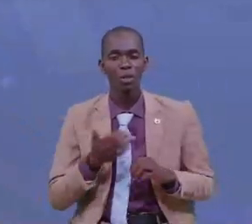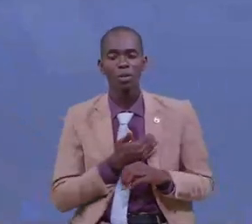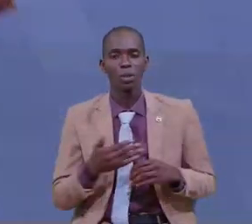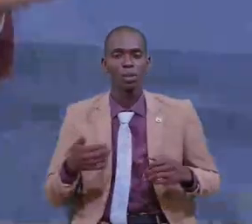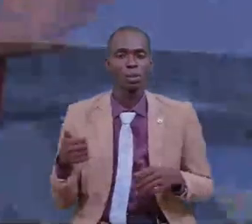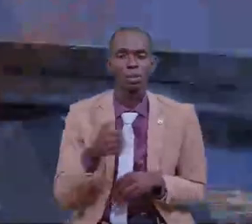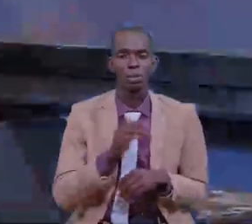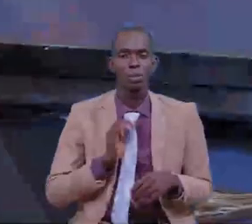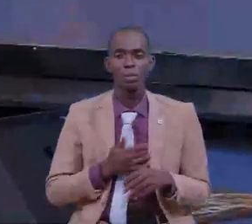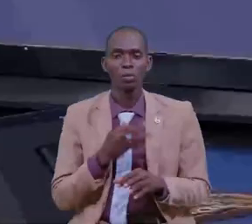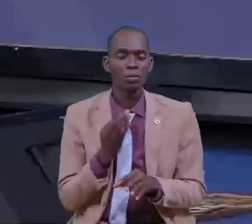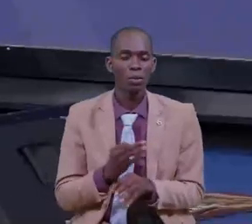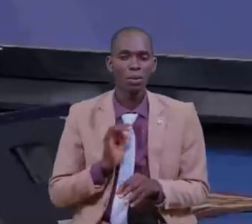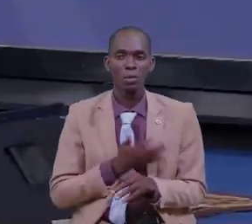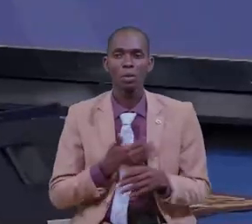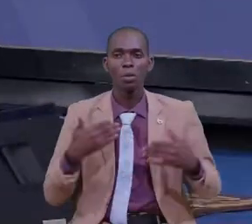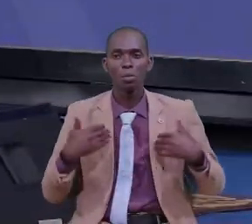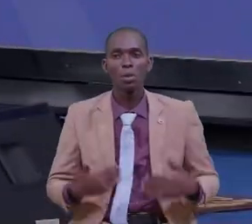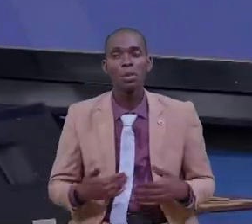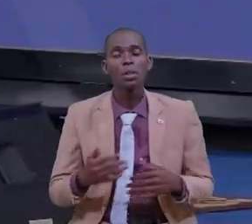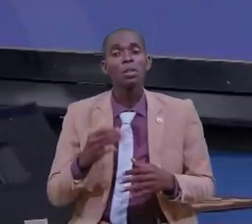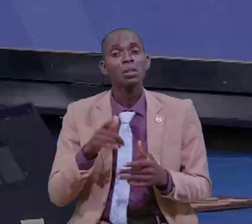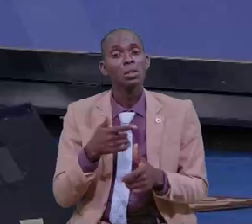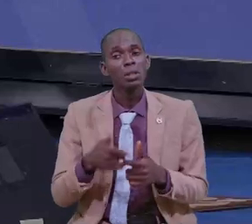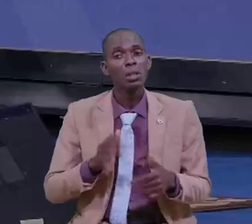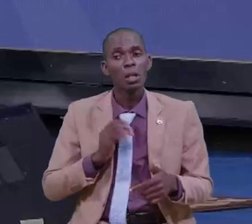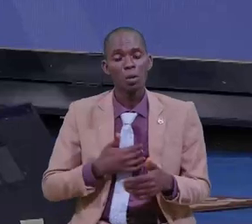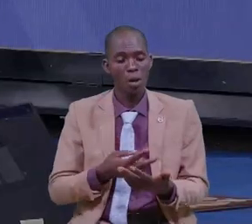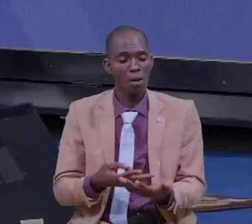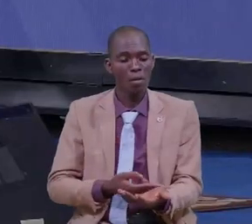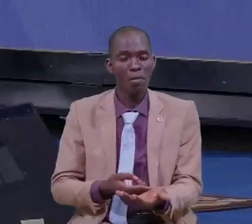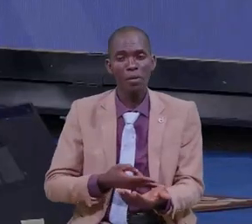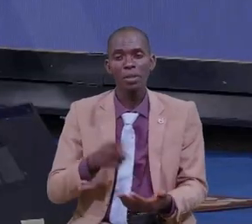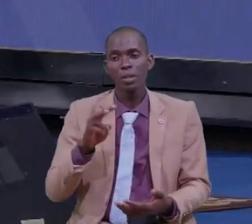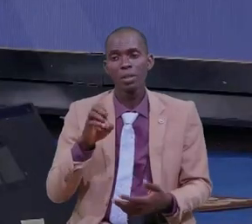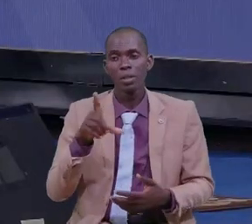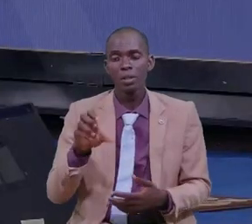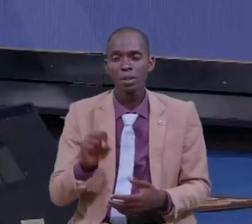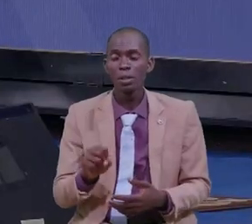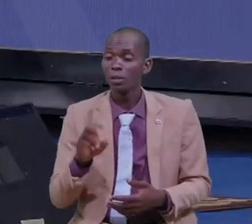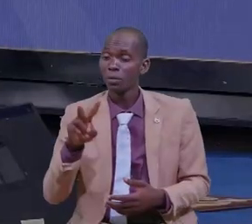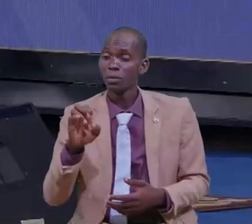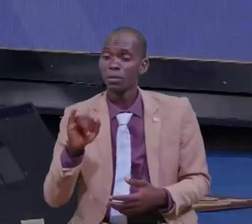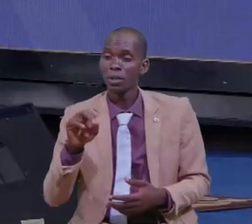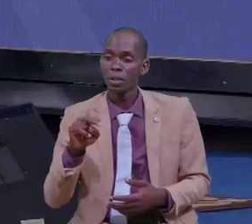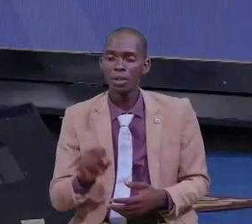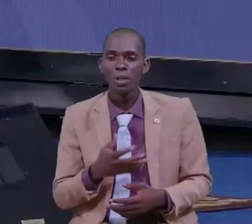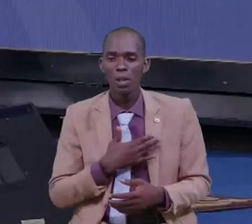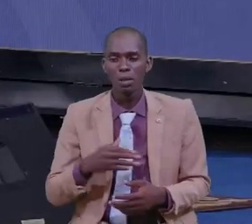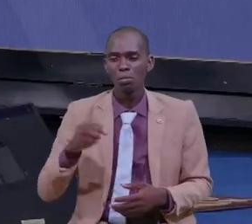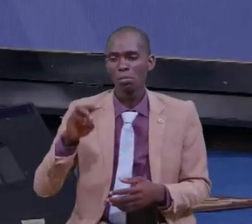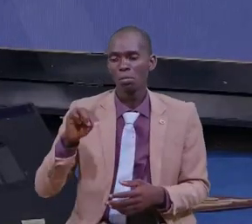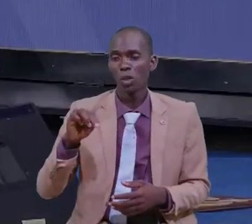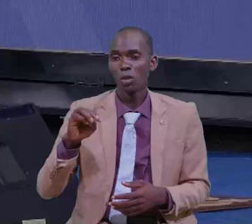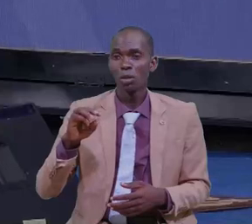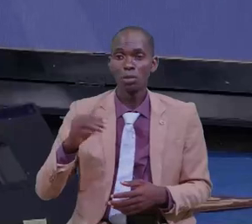nos muscles, nos veines et nos cellules vont toujours... Est-ce qu'il faut savoir rester à l'état de bébé si